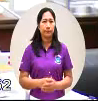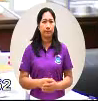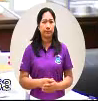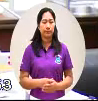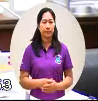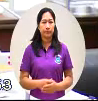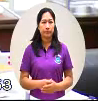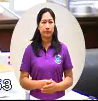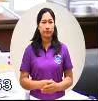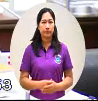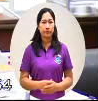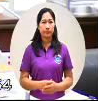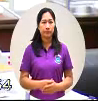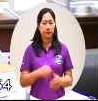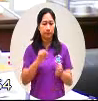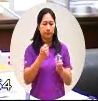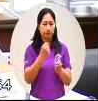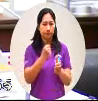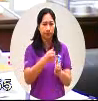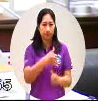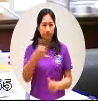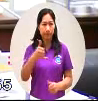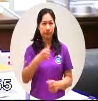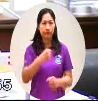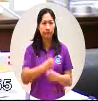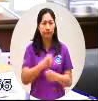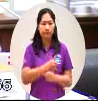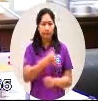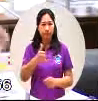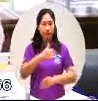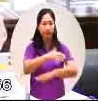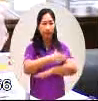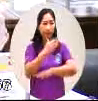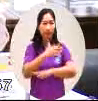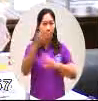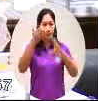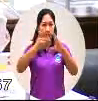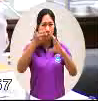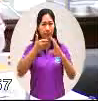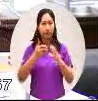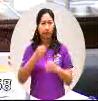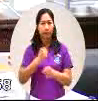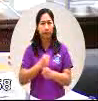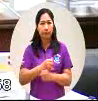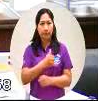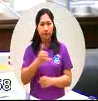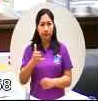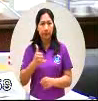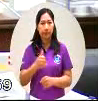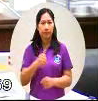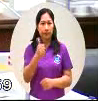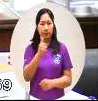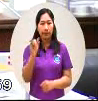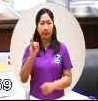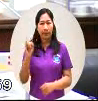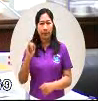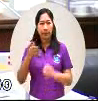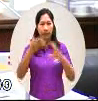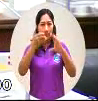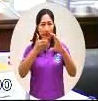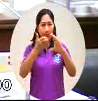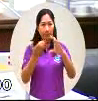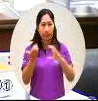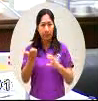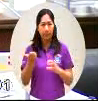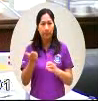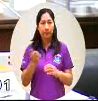位议员同志，各位媒体先生，各位电视机旁边的